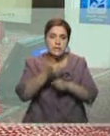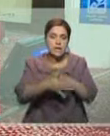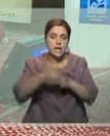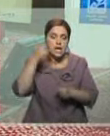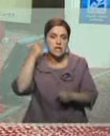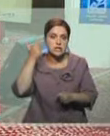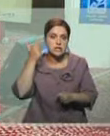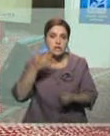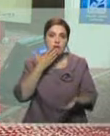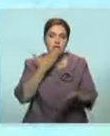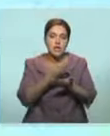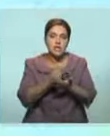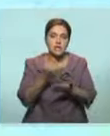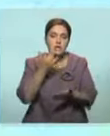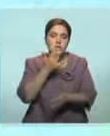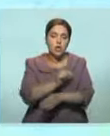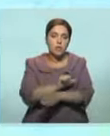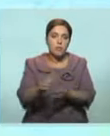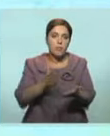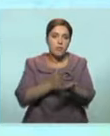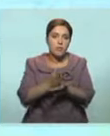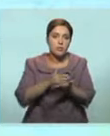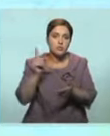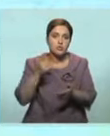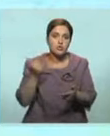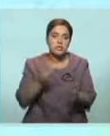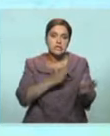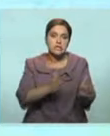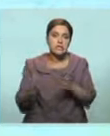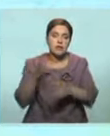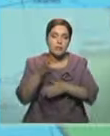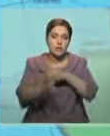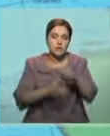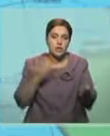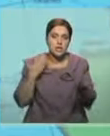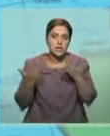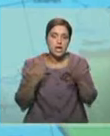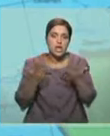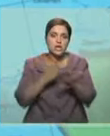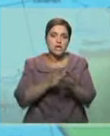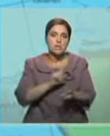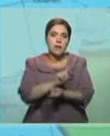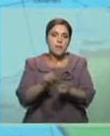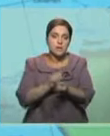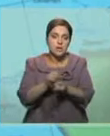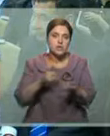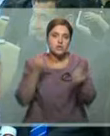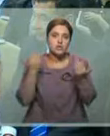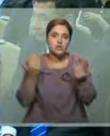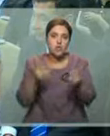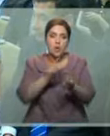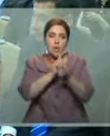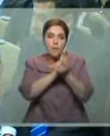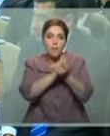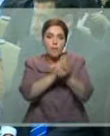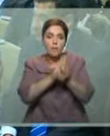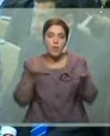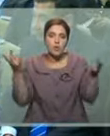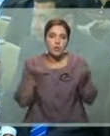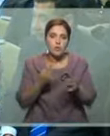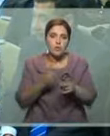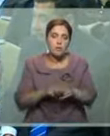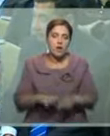Отечественные и зарубежные политологи резюмируют: система международных отношений серьезно меняется. Противостоять вызовам современности могут ускоренная модернизация и